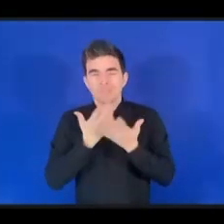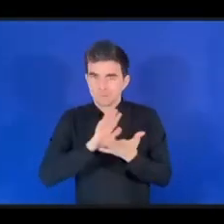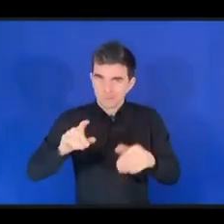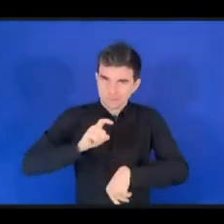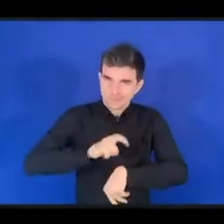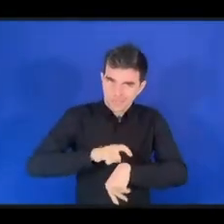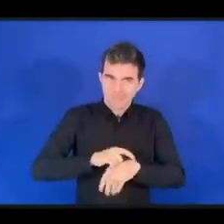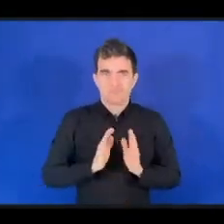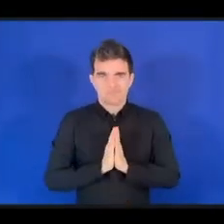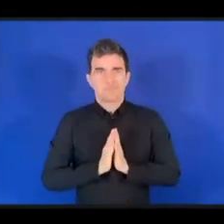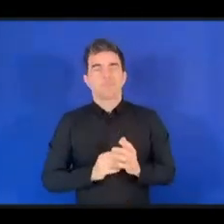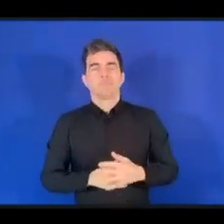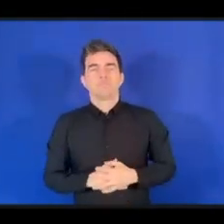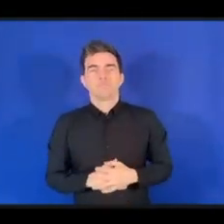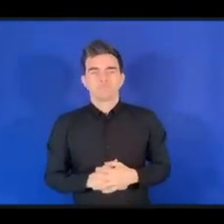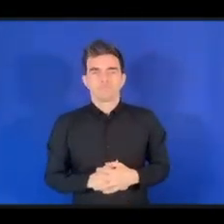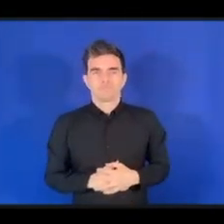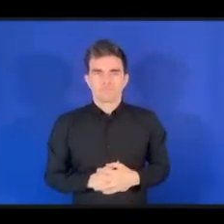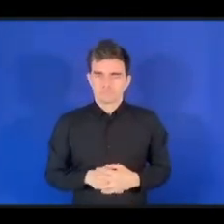Monsieur